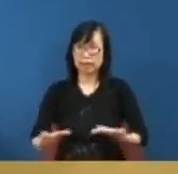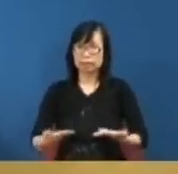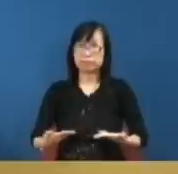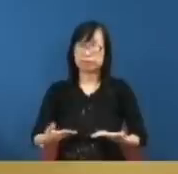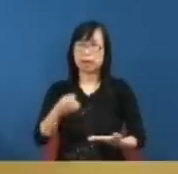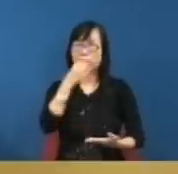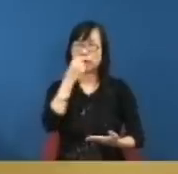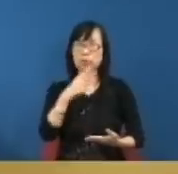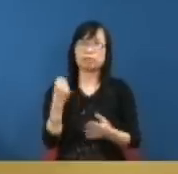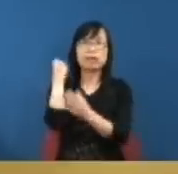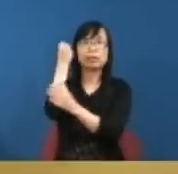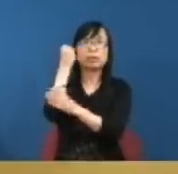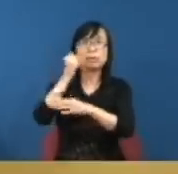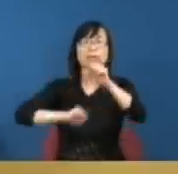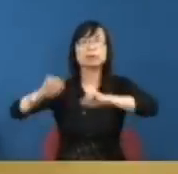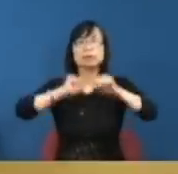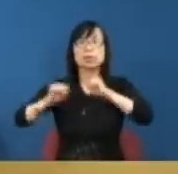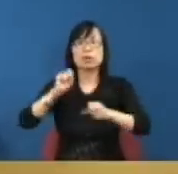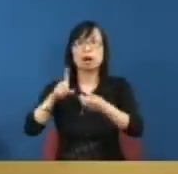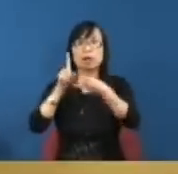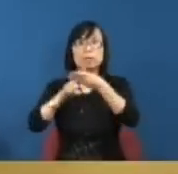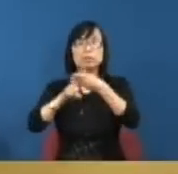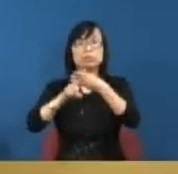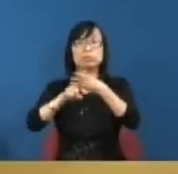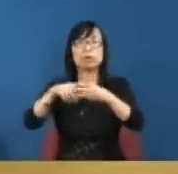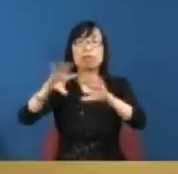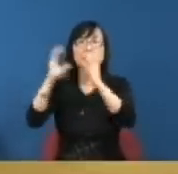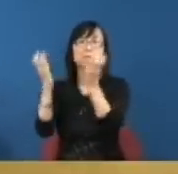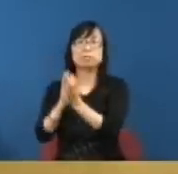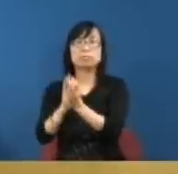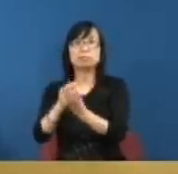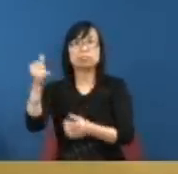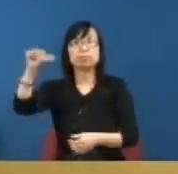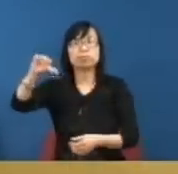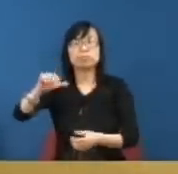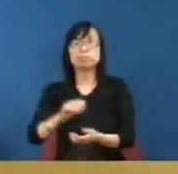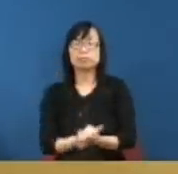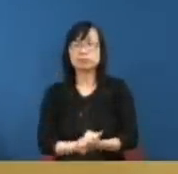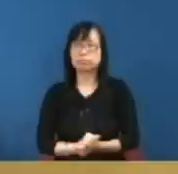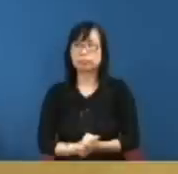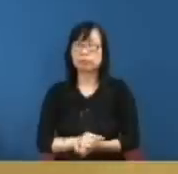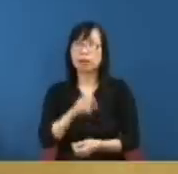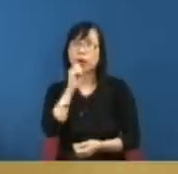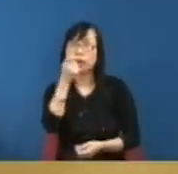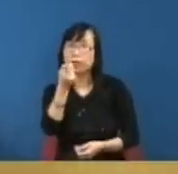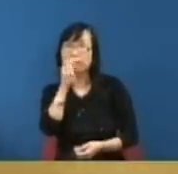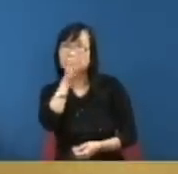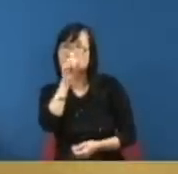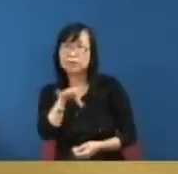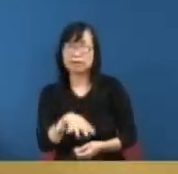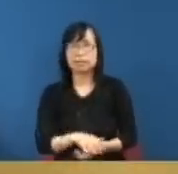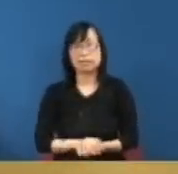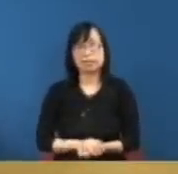香港的反對派運動裡面，我們看到民主黨最先已經失手了。其實他的講法很簡單，就是說喂、我大致上同意